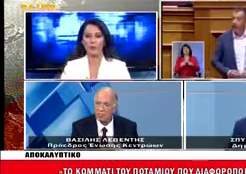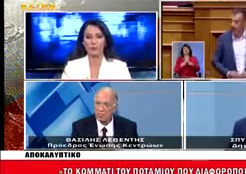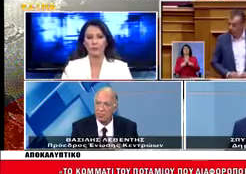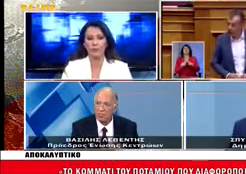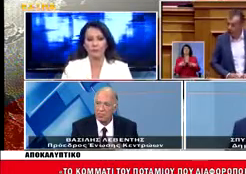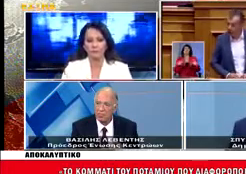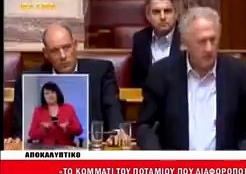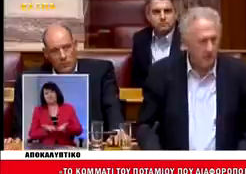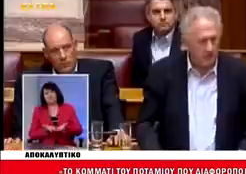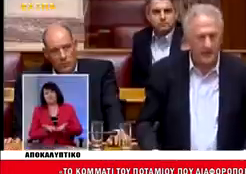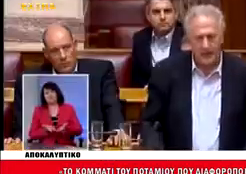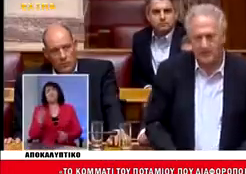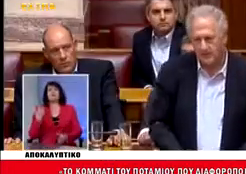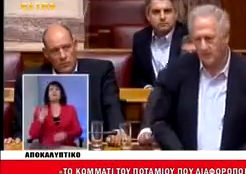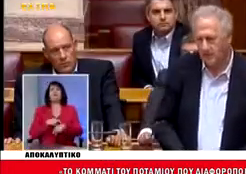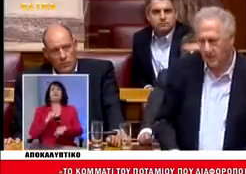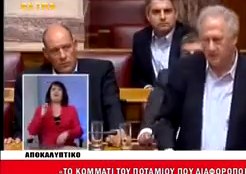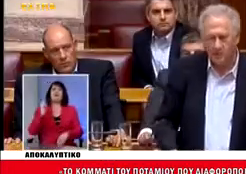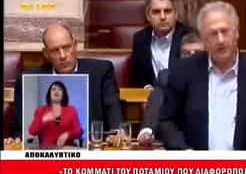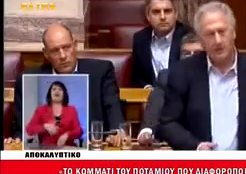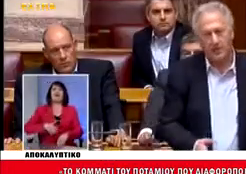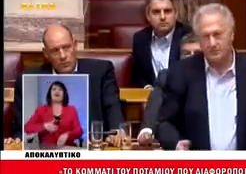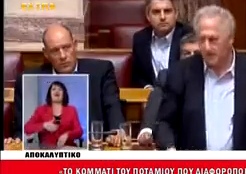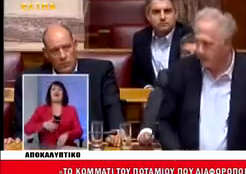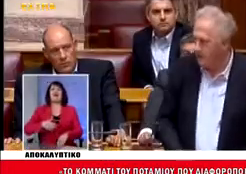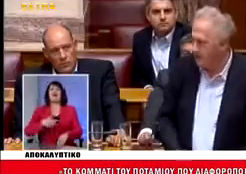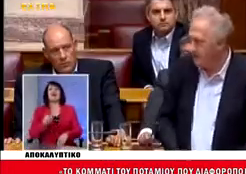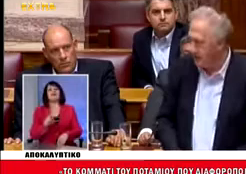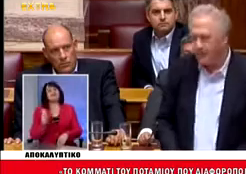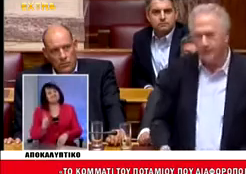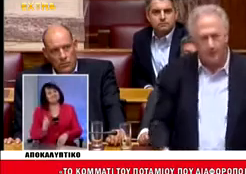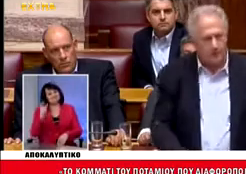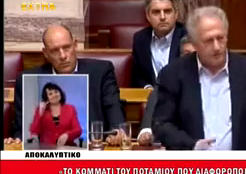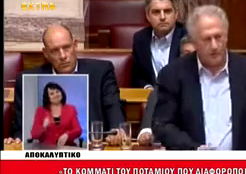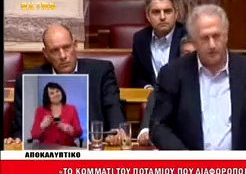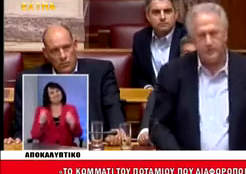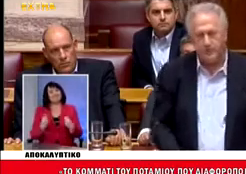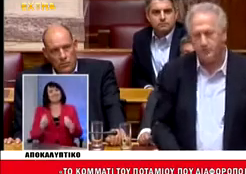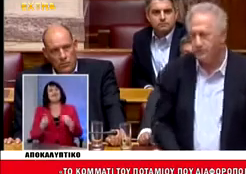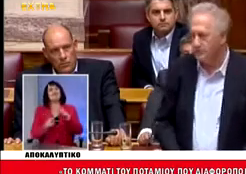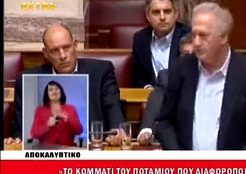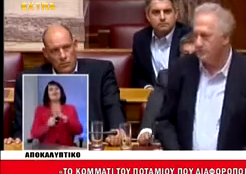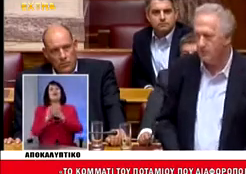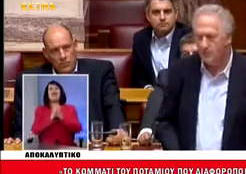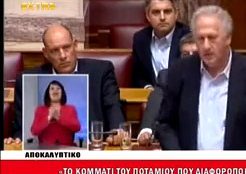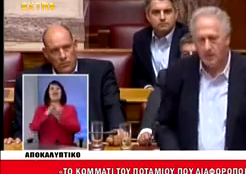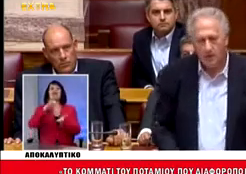Πρόεδρου. Όλοι γελάσαμε από τον καθόλου συμπατή και γραφικό πρόεδρο της Ένωσης Κεντρών,